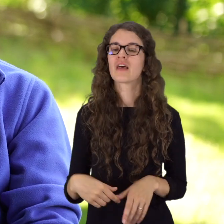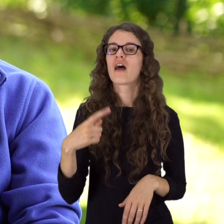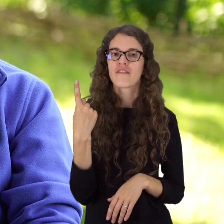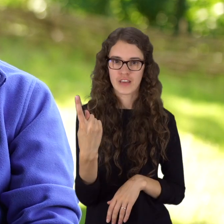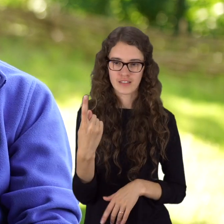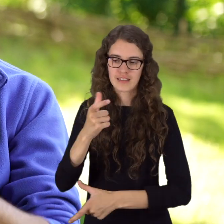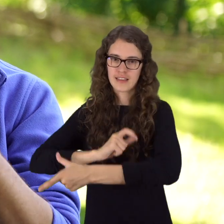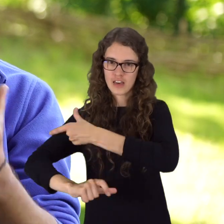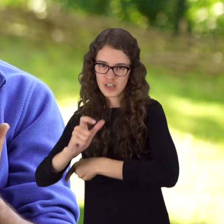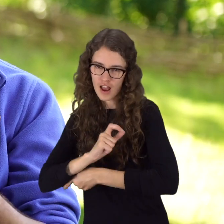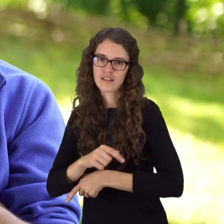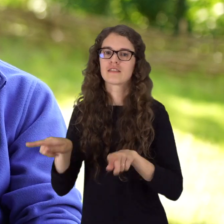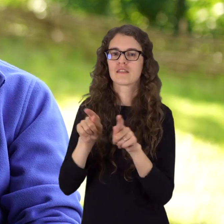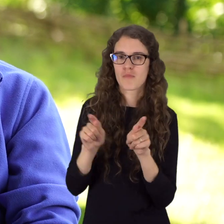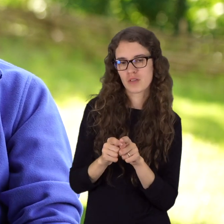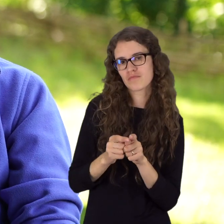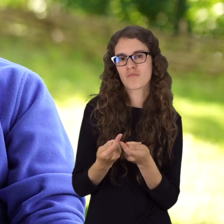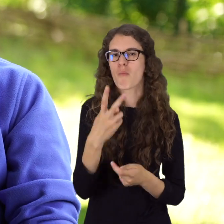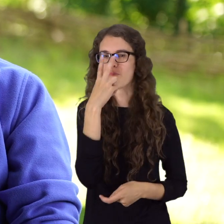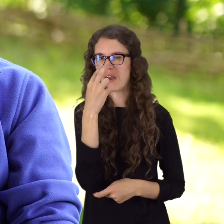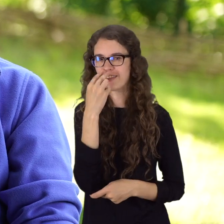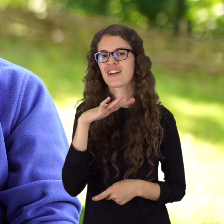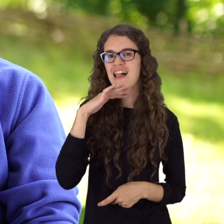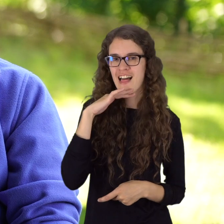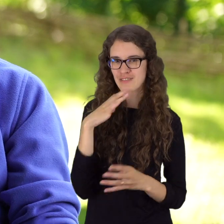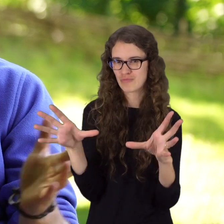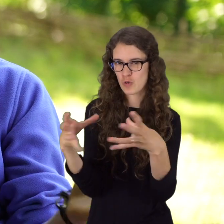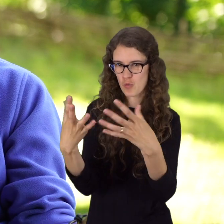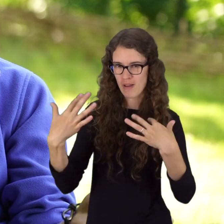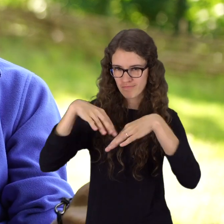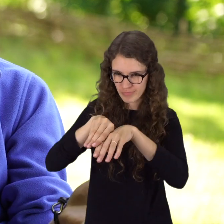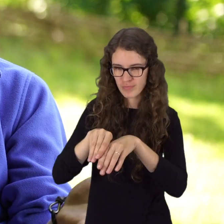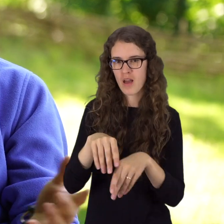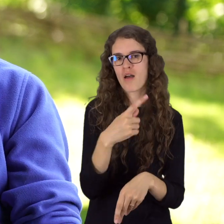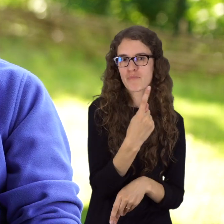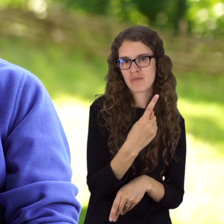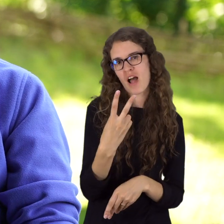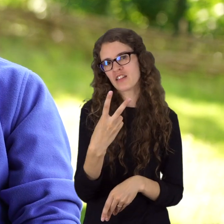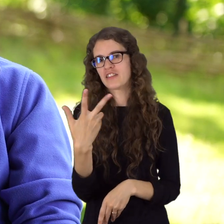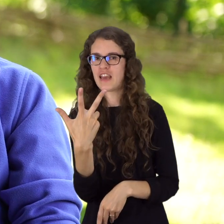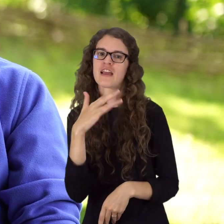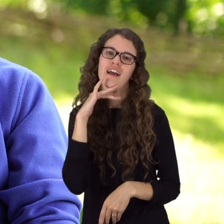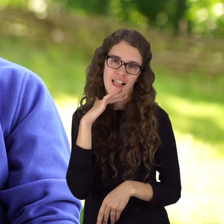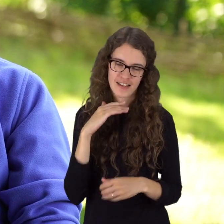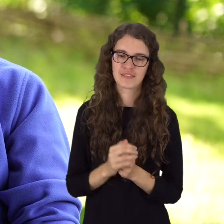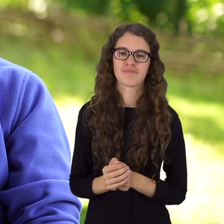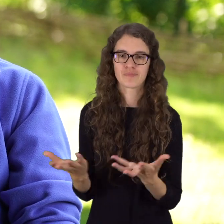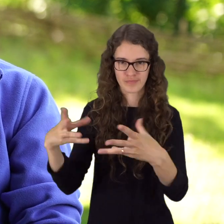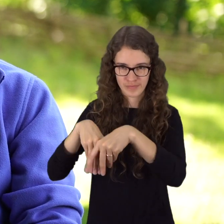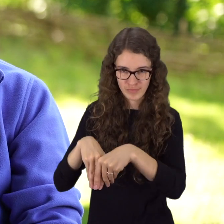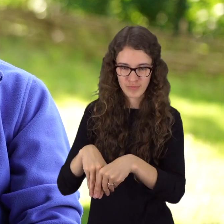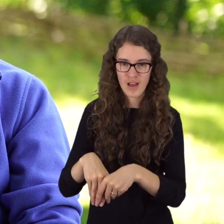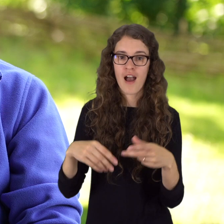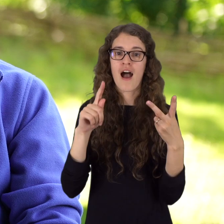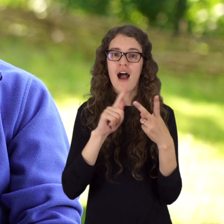mokyklinukų grupę ir vieną pradinukų mišrią grupę, kurioje ugdosi pirmokai, antrokai ir trečiokai. Turime